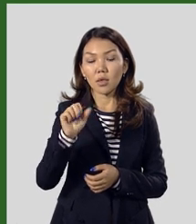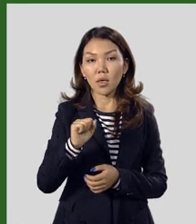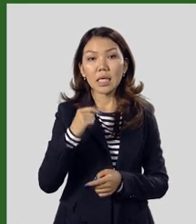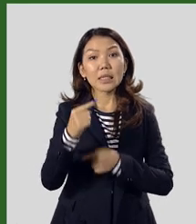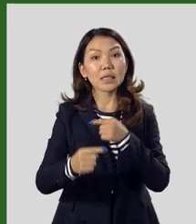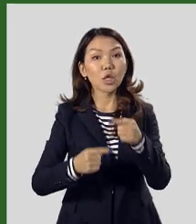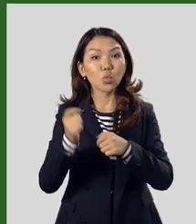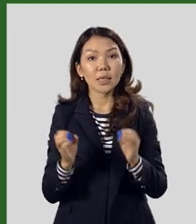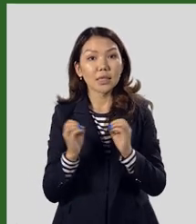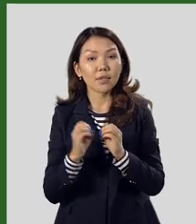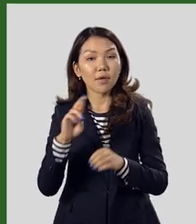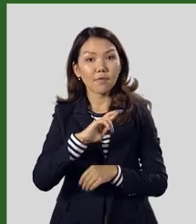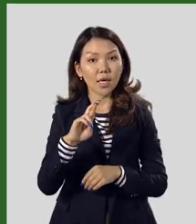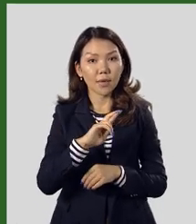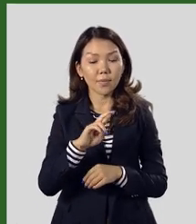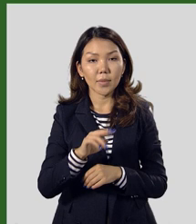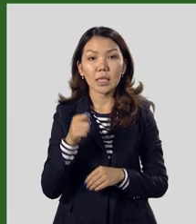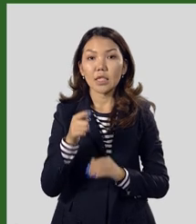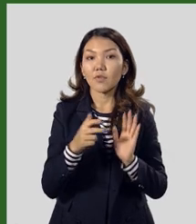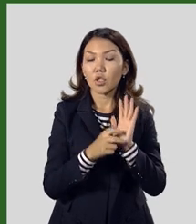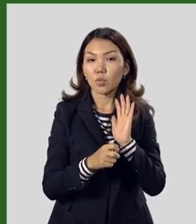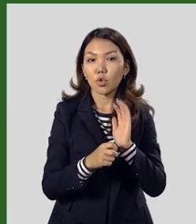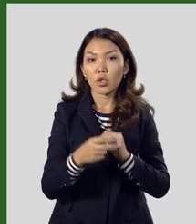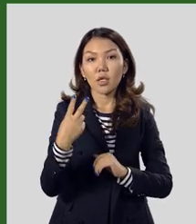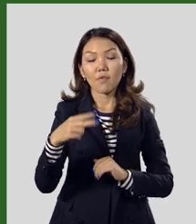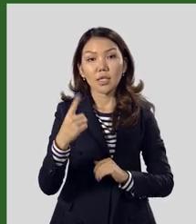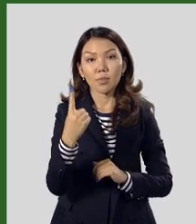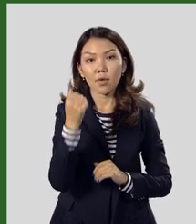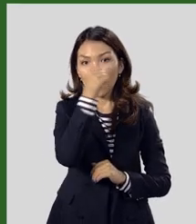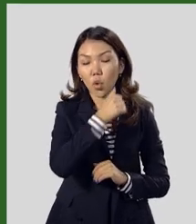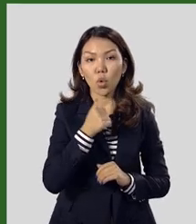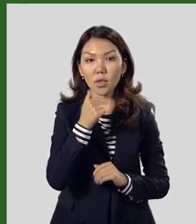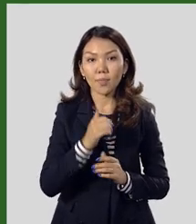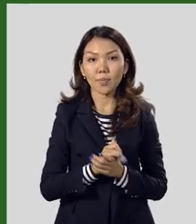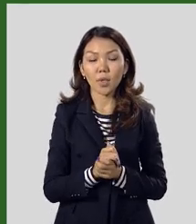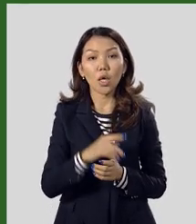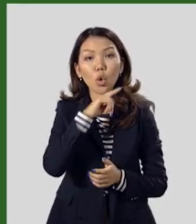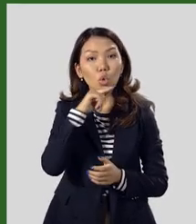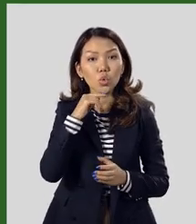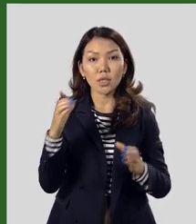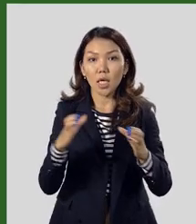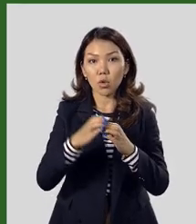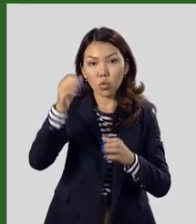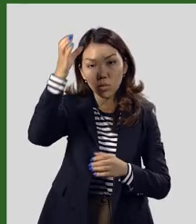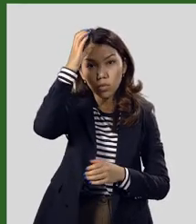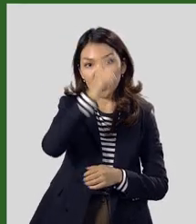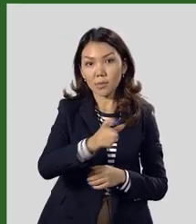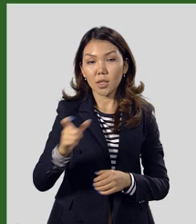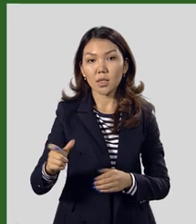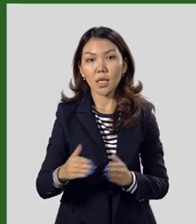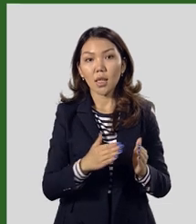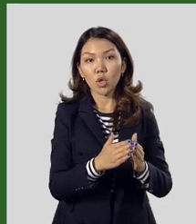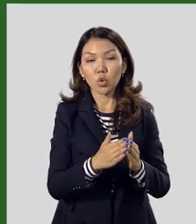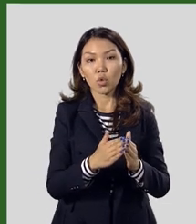Следующее задание. 10 января 1821 года русская экспедиция на